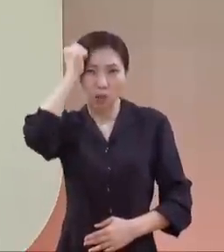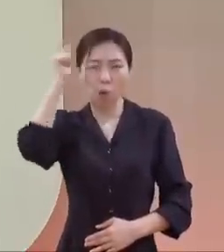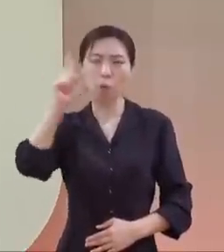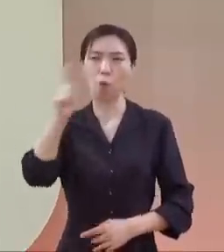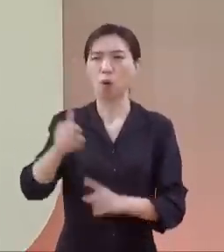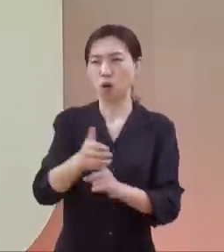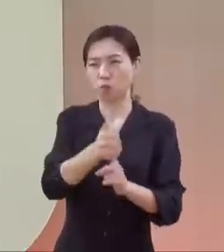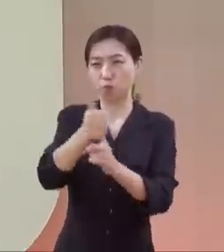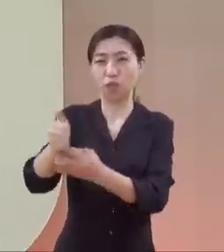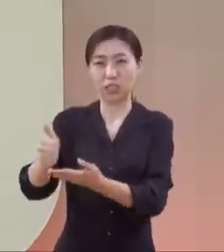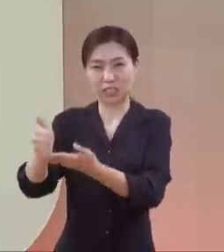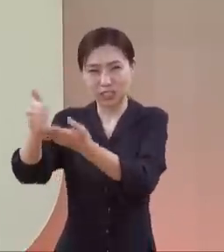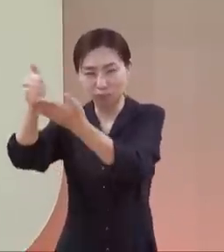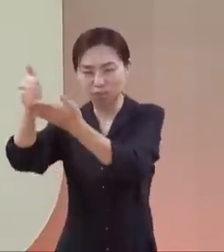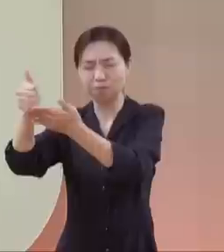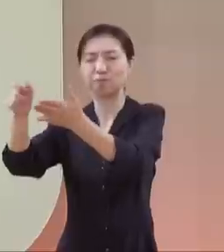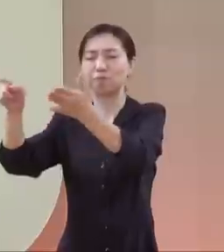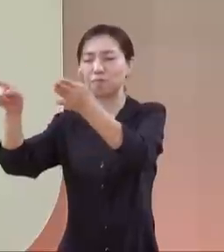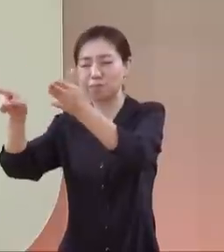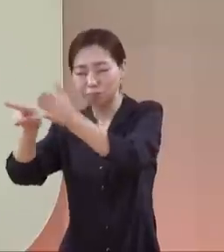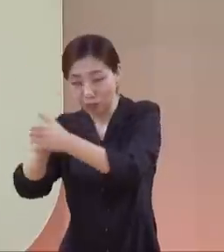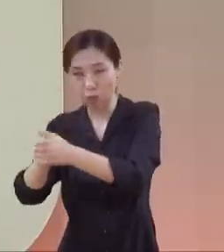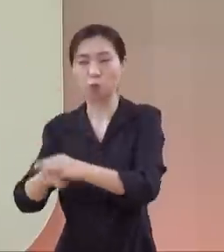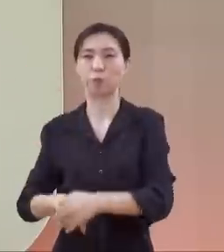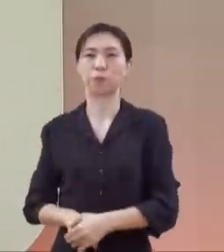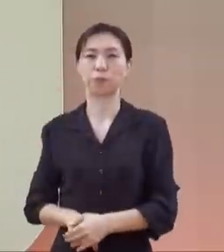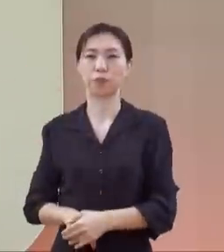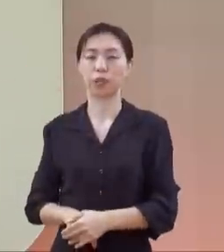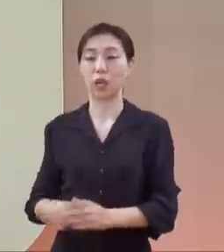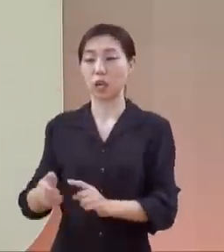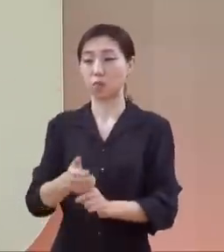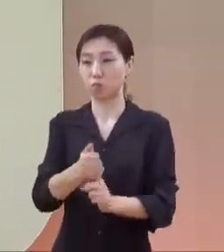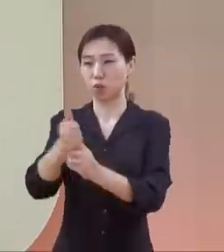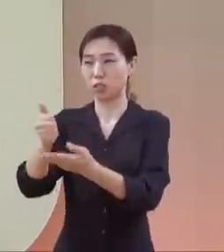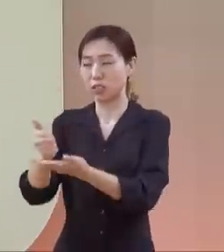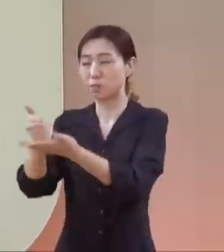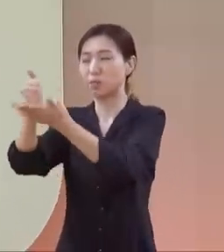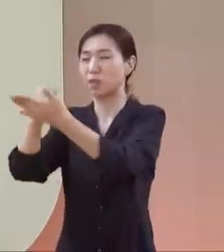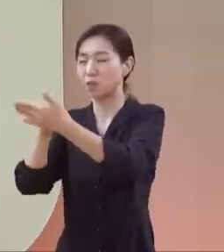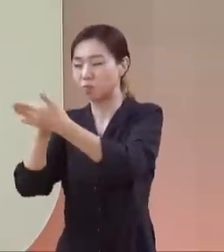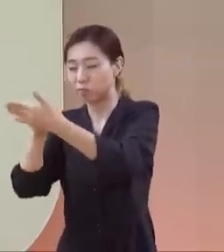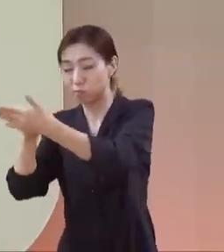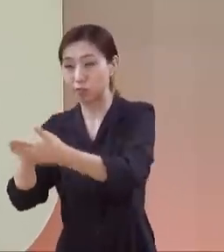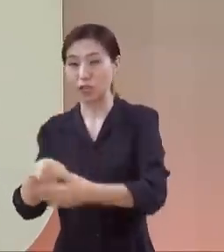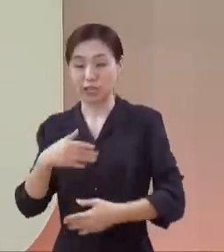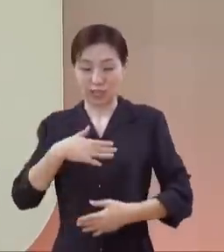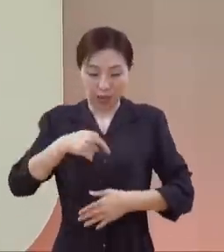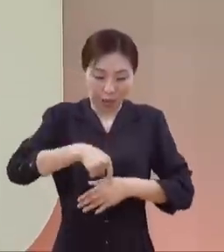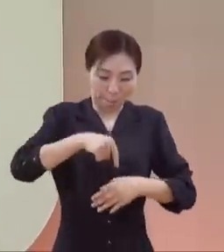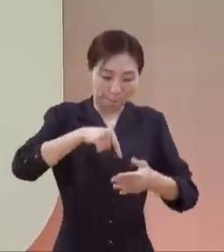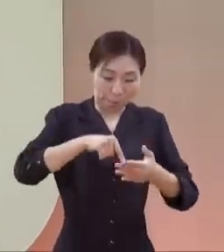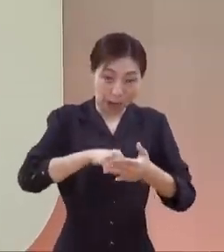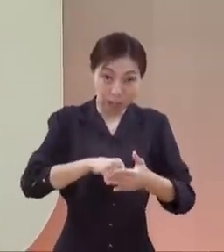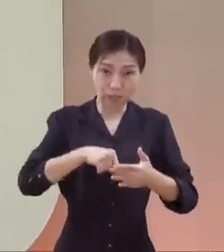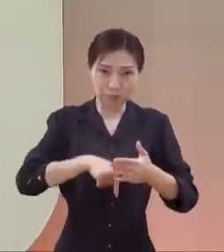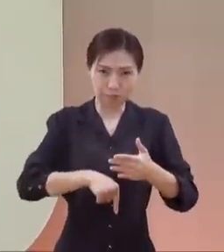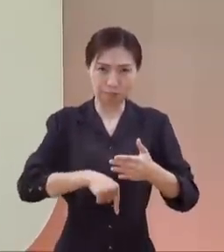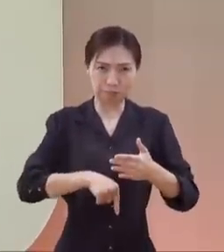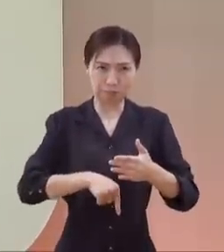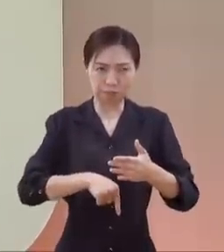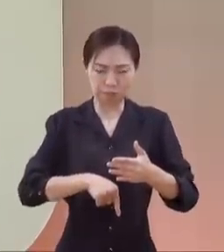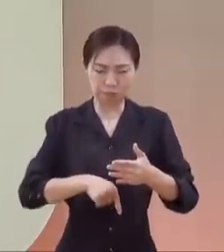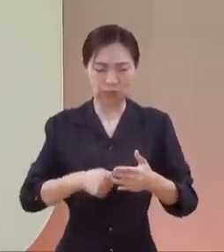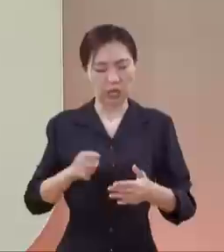의지하면서 내 마음 자리를 간절하게 간절하게 정성스럽게 내 마음을